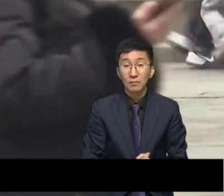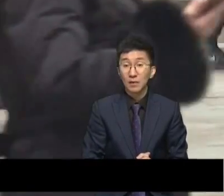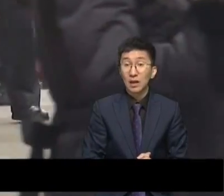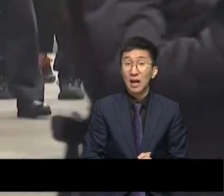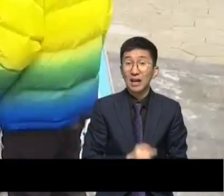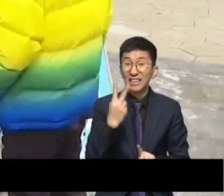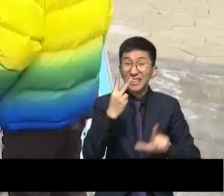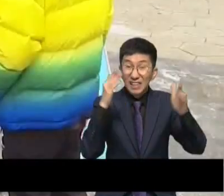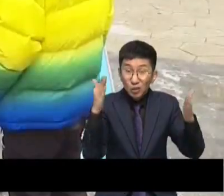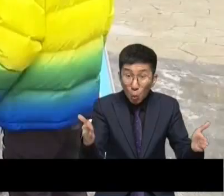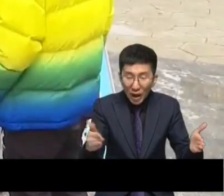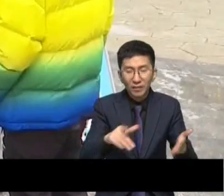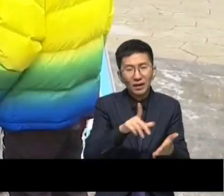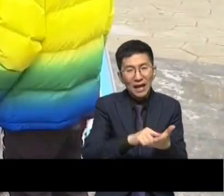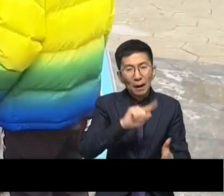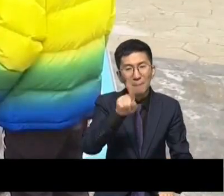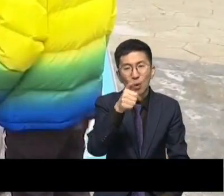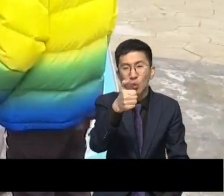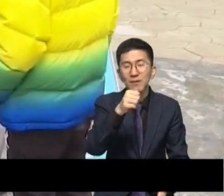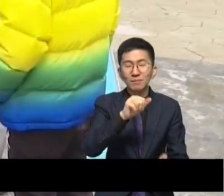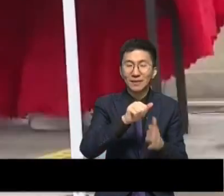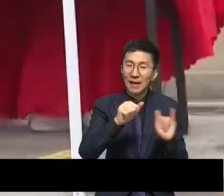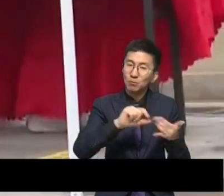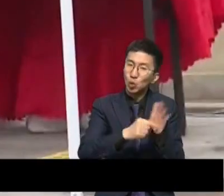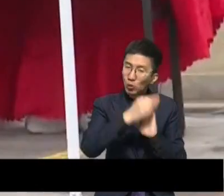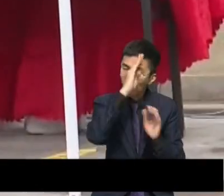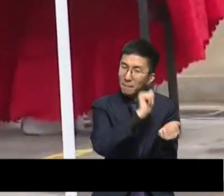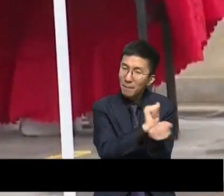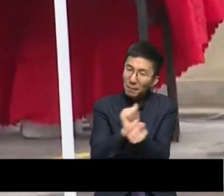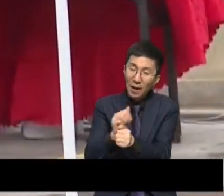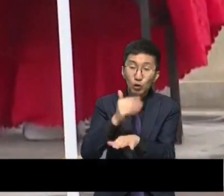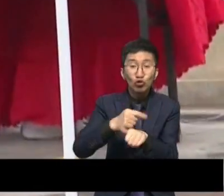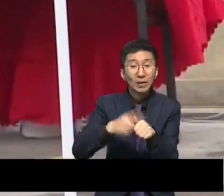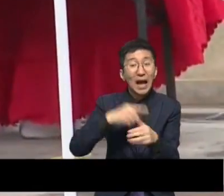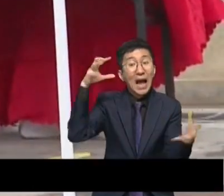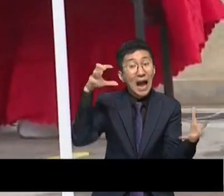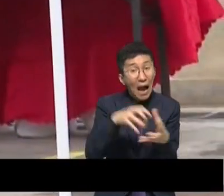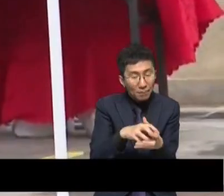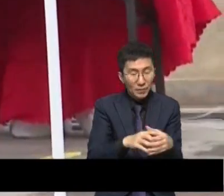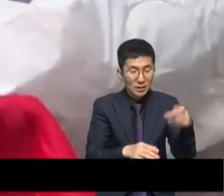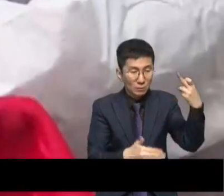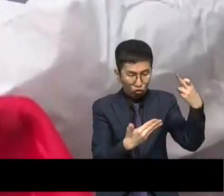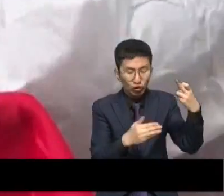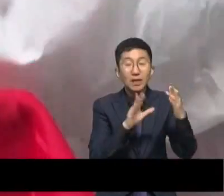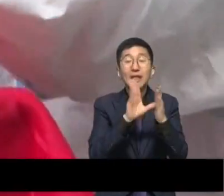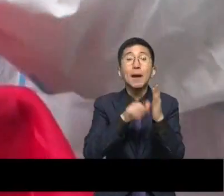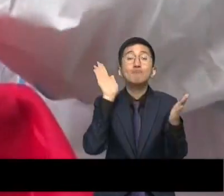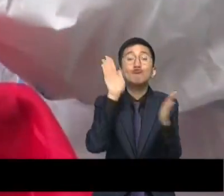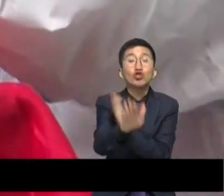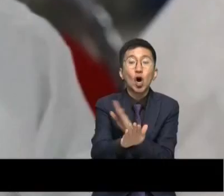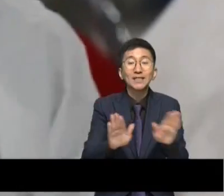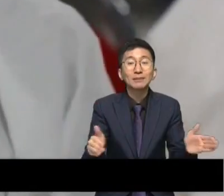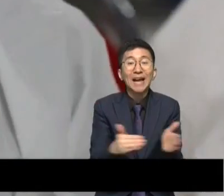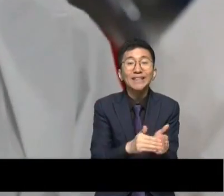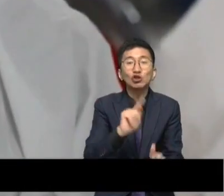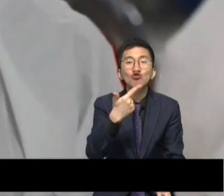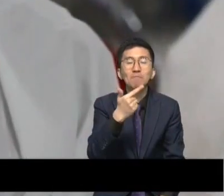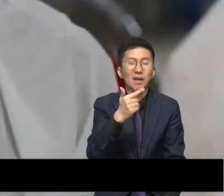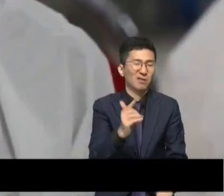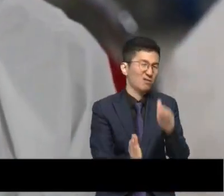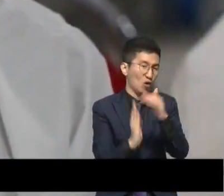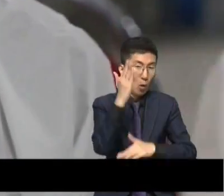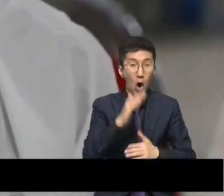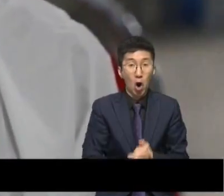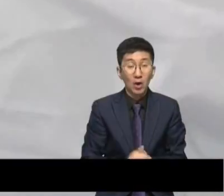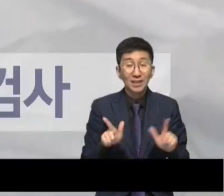연속 150명대의 확진자가 나오면서 지난 9일 이후 누적 확진자가 600명을 넘었습니다. 전 주민을 대상으로